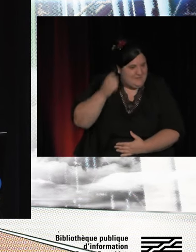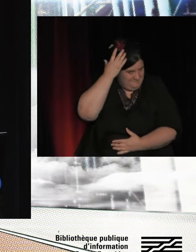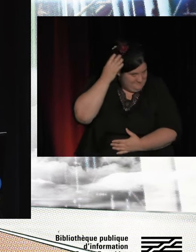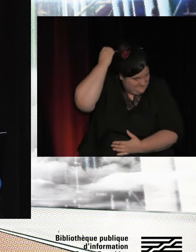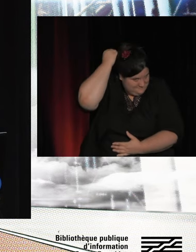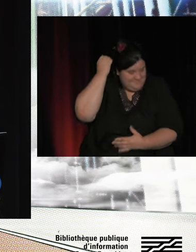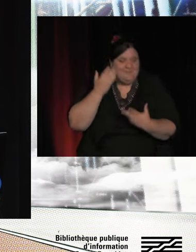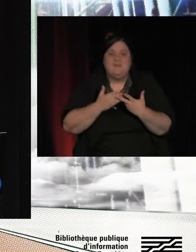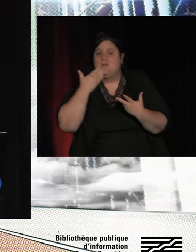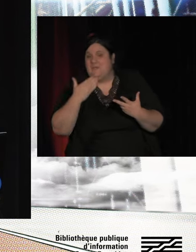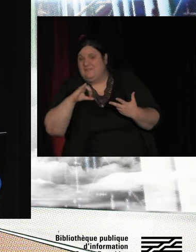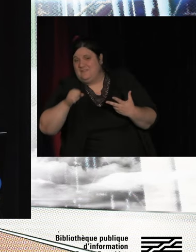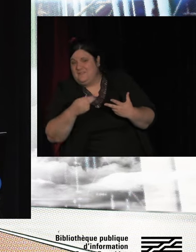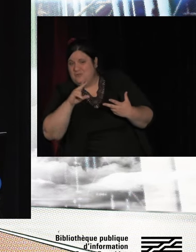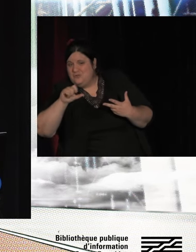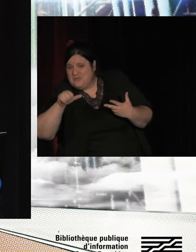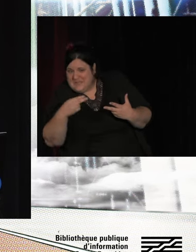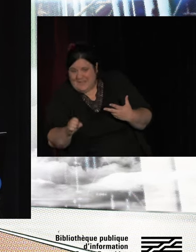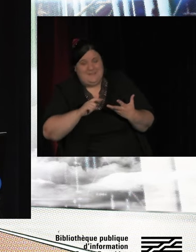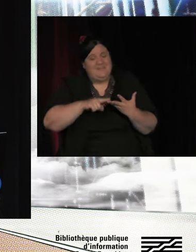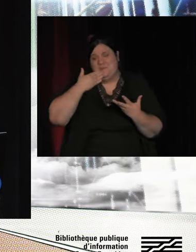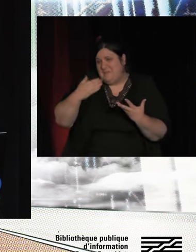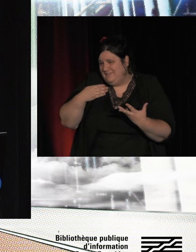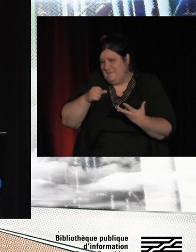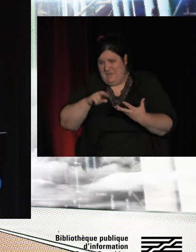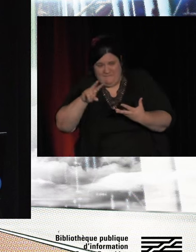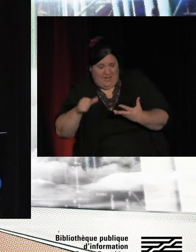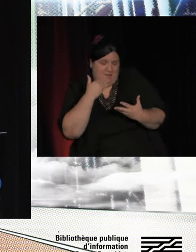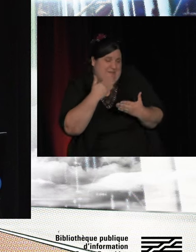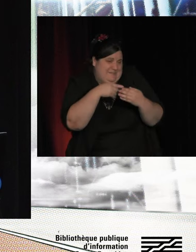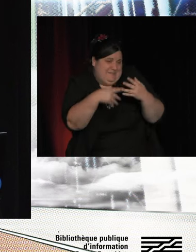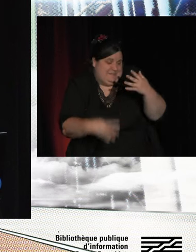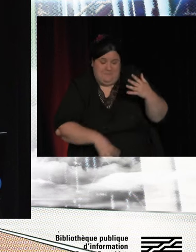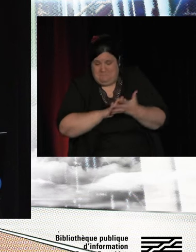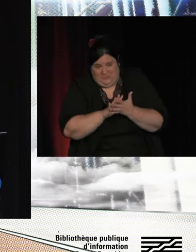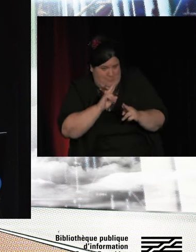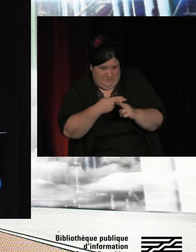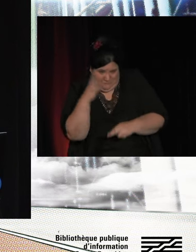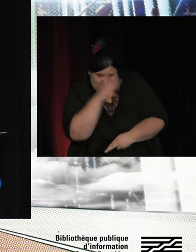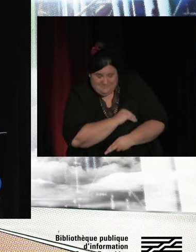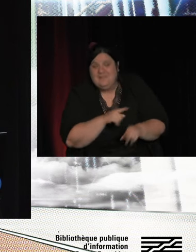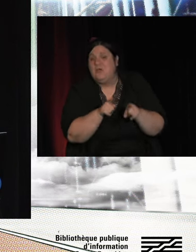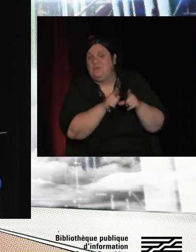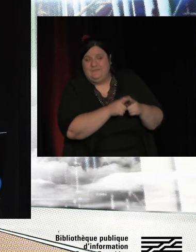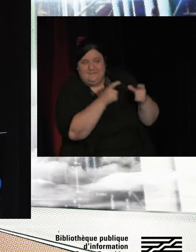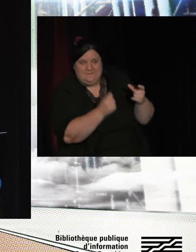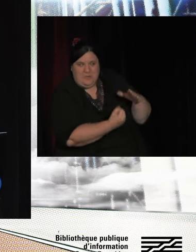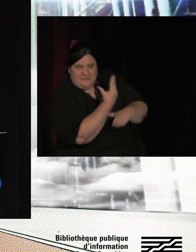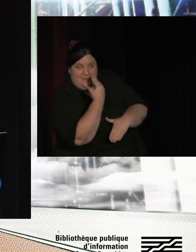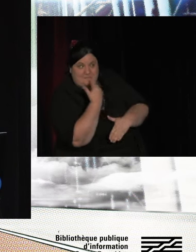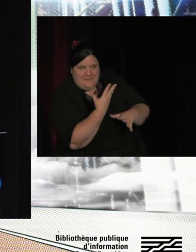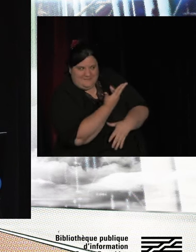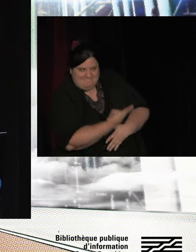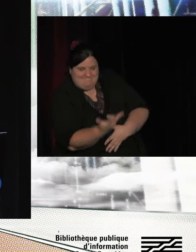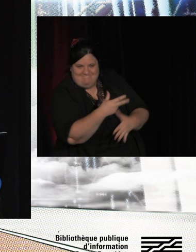à vraiment tout le monde. Je suis désolée, j'oublie des prénoms parce que je suis très mauvaise en prénoms. Et merci également donc, à toute l'équipe de Trilogue qui va être là ce soir et qui vont se